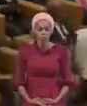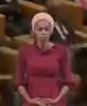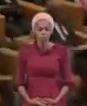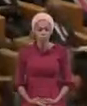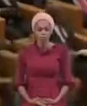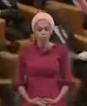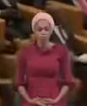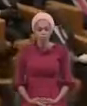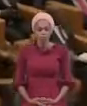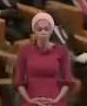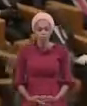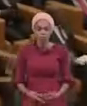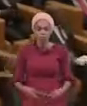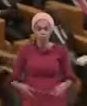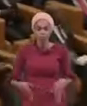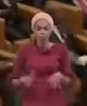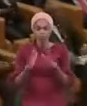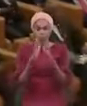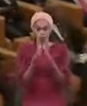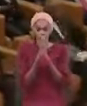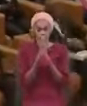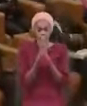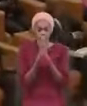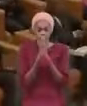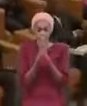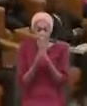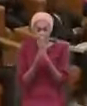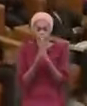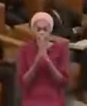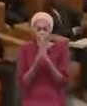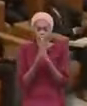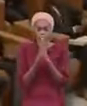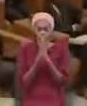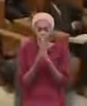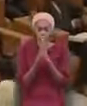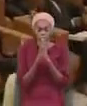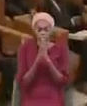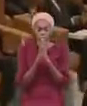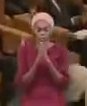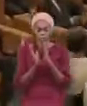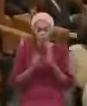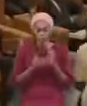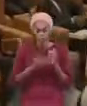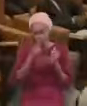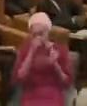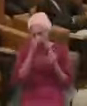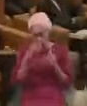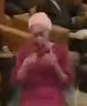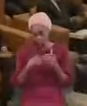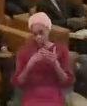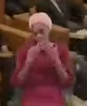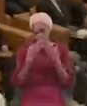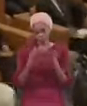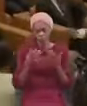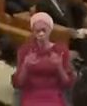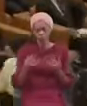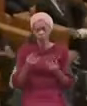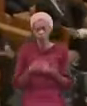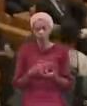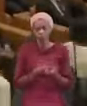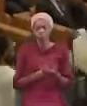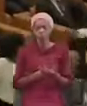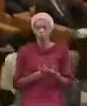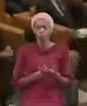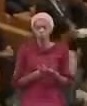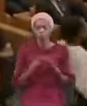vimons nos yeux pour la prière notre père te remercions pour ce matin encore merci pour le privilège de